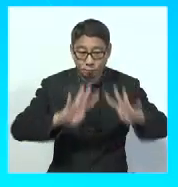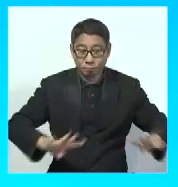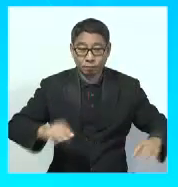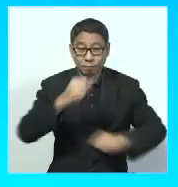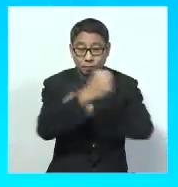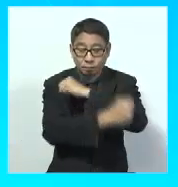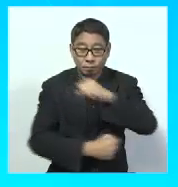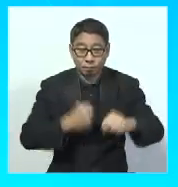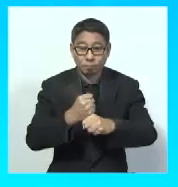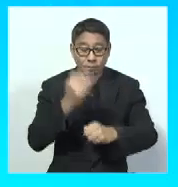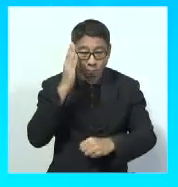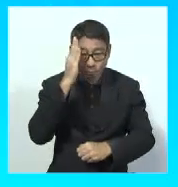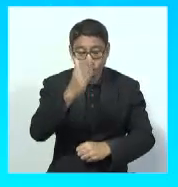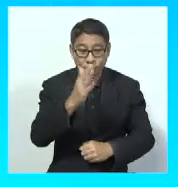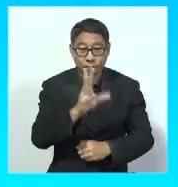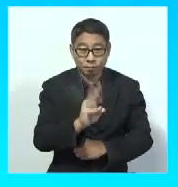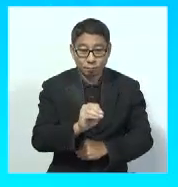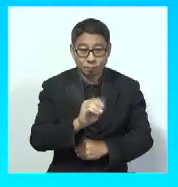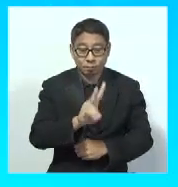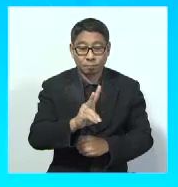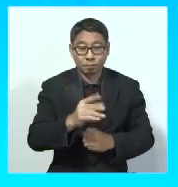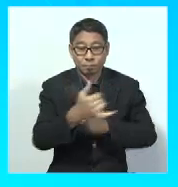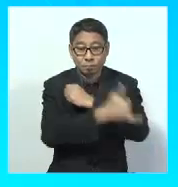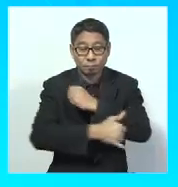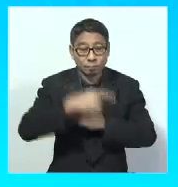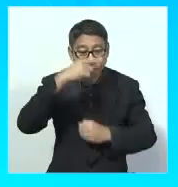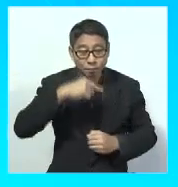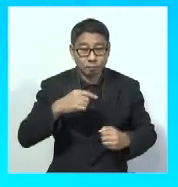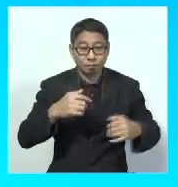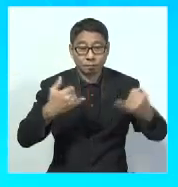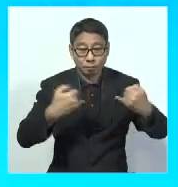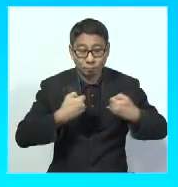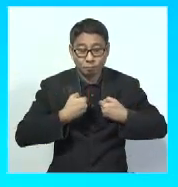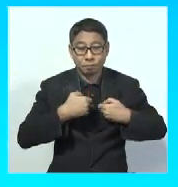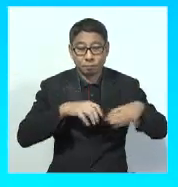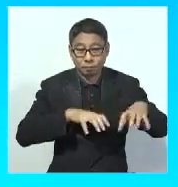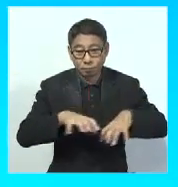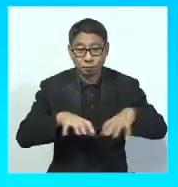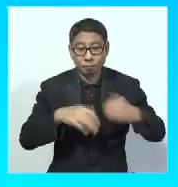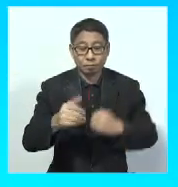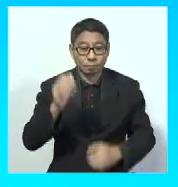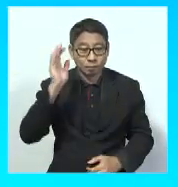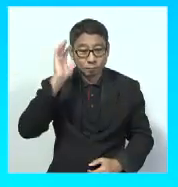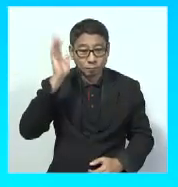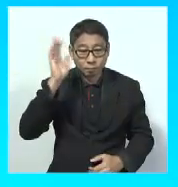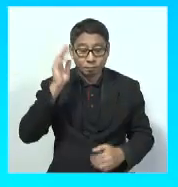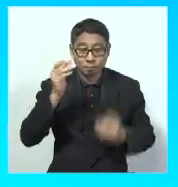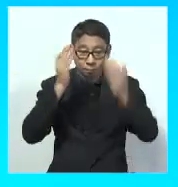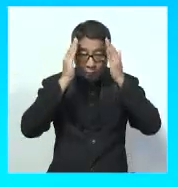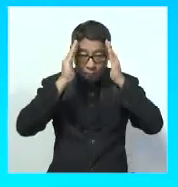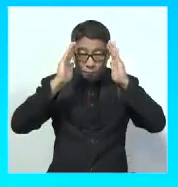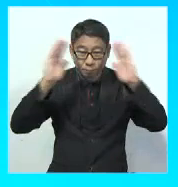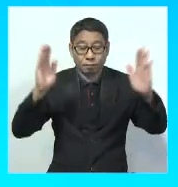านะครับก็คือปี62ซึ่งเราจะเป็นเจ้าภาพโดยท่านนายกนะครับก็ได้กล่าวจะมีโอกาสได้กล่าวถ้อยแถลงเพื่อแสดงวิสัยทัศ